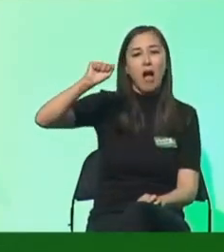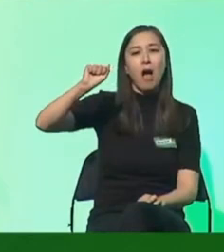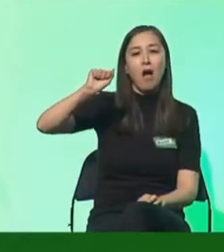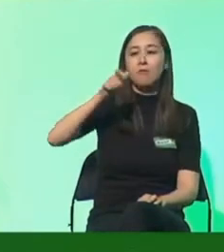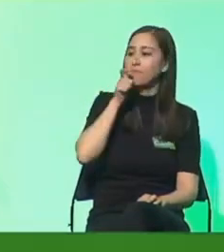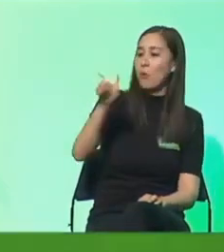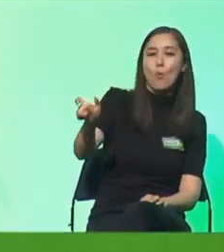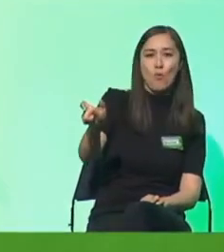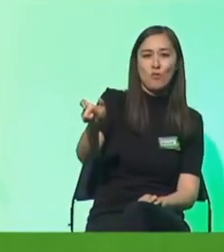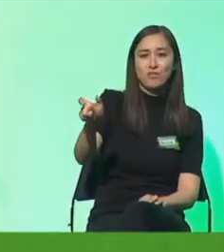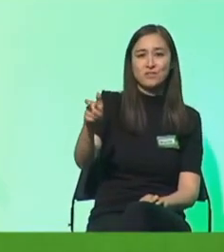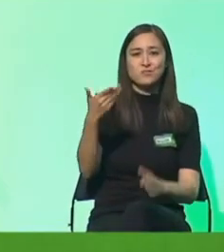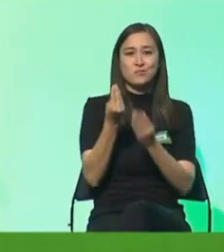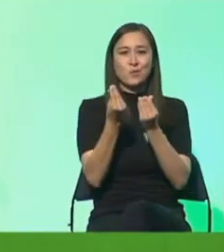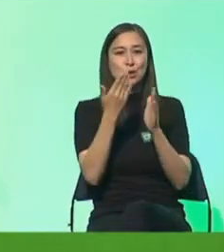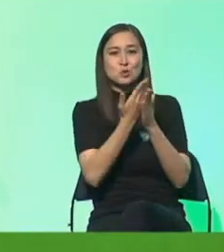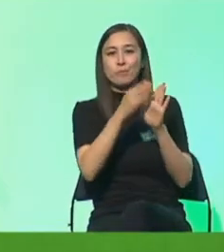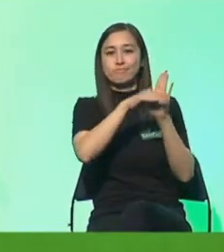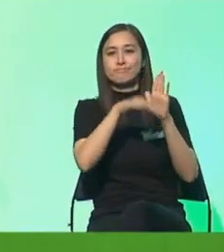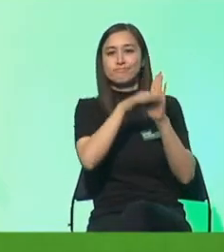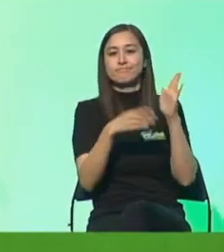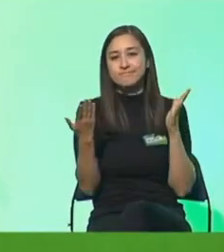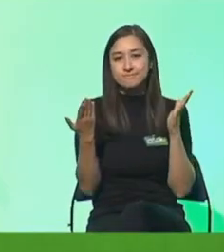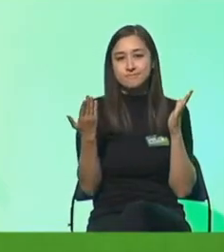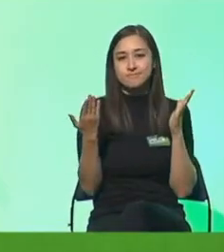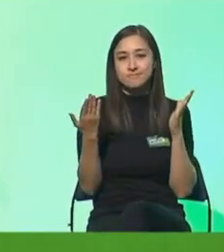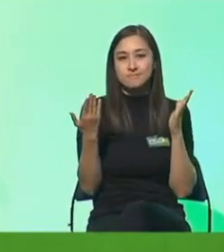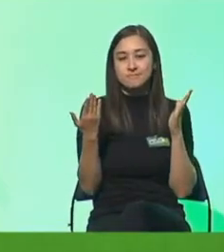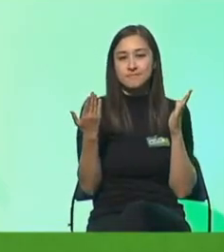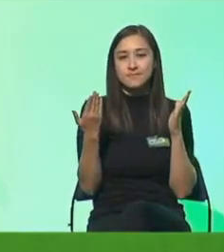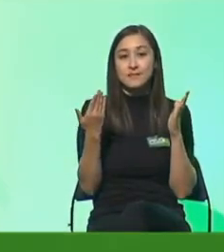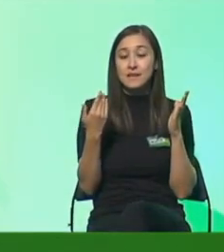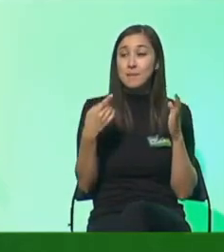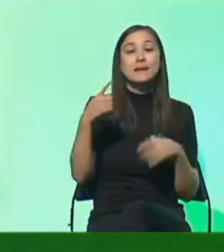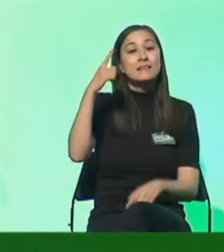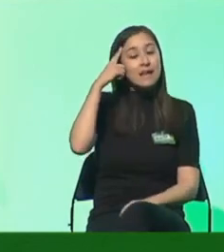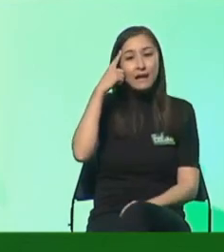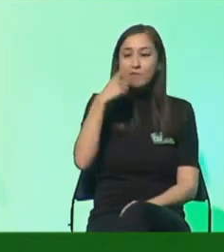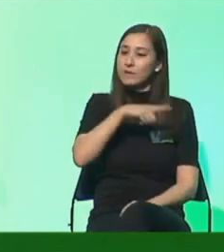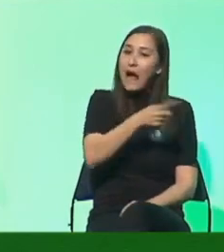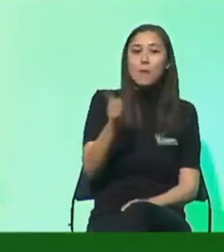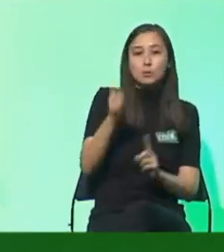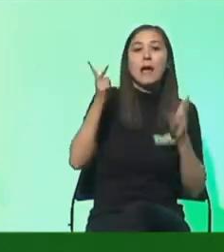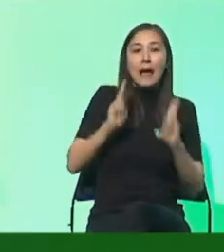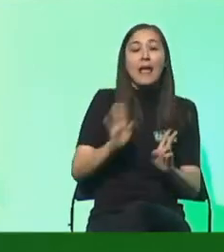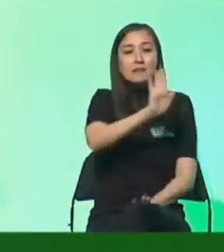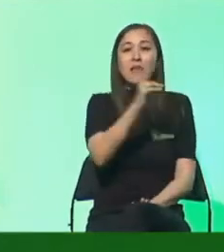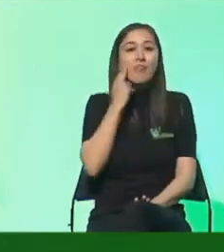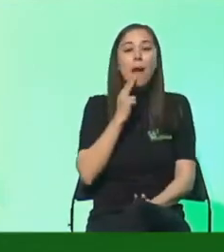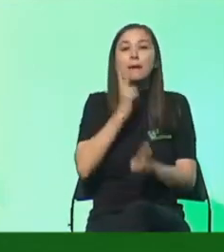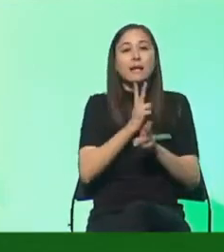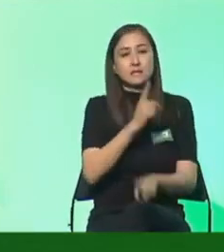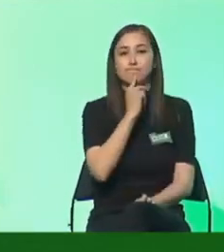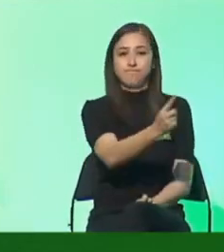Was für eine Geringschätzung. Ich finde, es ist das absolute Recht eines jeden, dass wir uns bemühen, seinen Namen richtig auszusprechen.